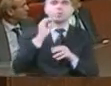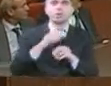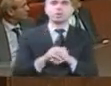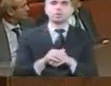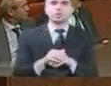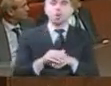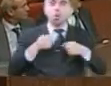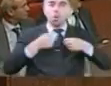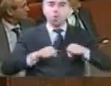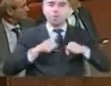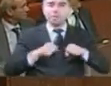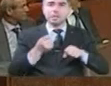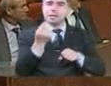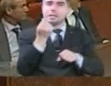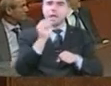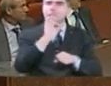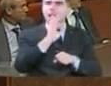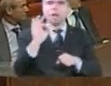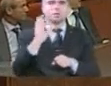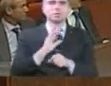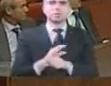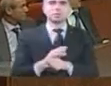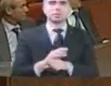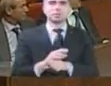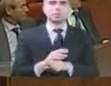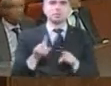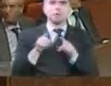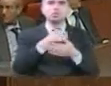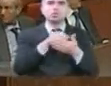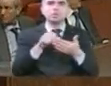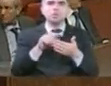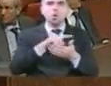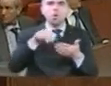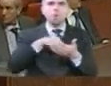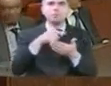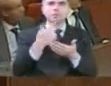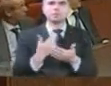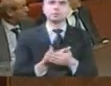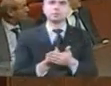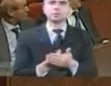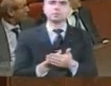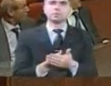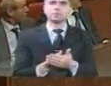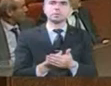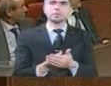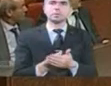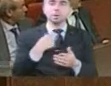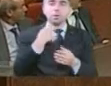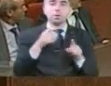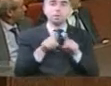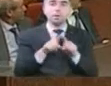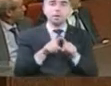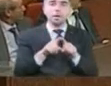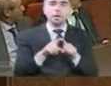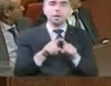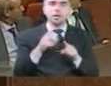الخبزه الاخ الكريم باقي بنفس الثمن الله يهديك. بشحال كتشري الخبزه استاذ؟ واش كتشري الخبز ولا كتصوب لك السيده في الدار؟